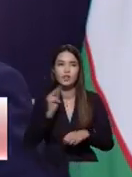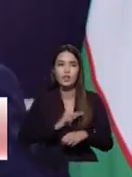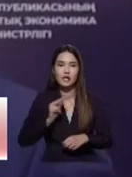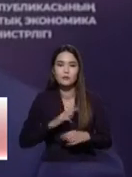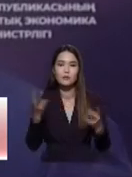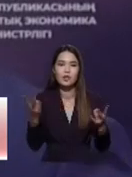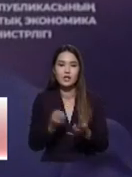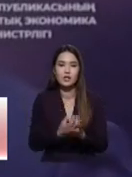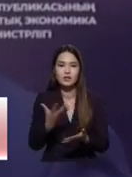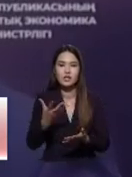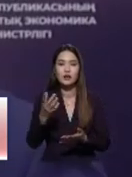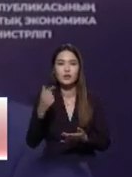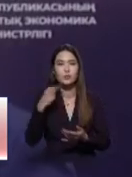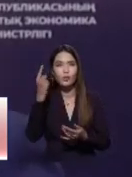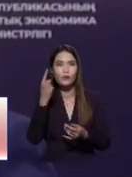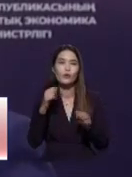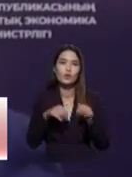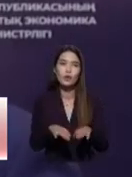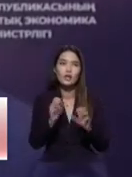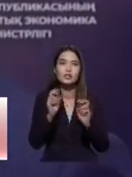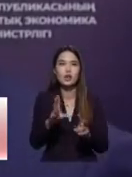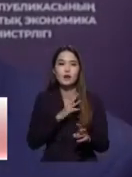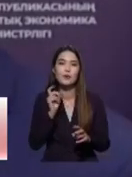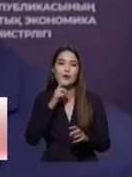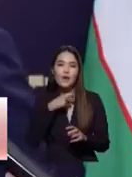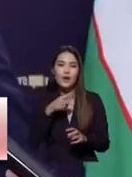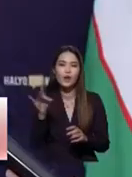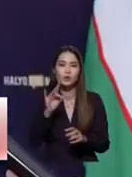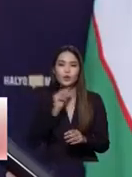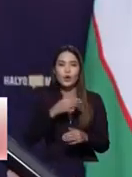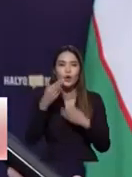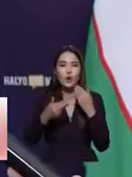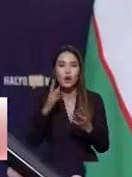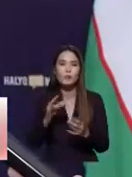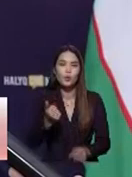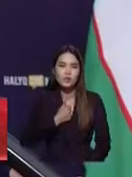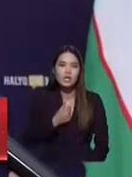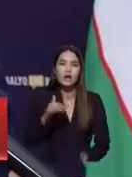социальных предпринимателей. Мы надеемся, что Министерство национальной экономики в следующем году все это запустит. К сожалению,